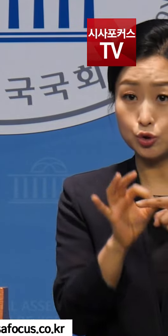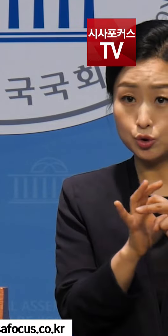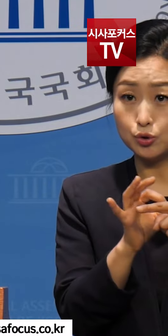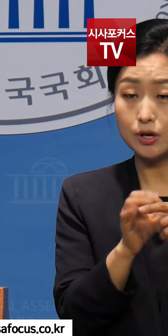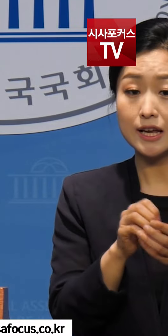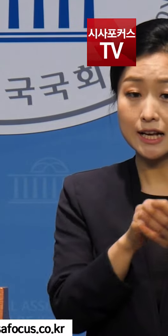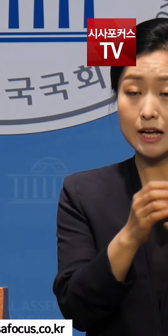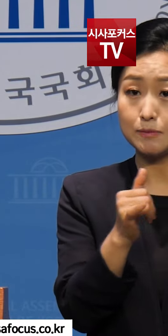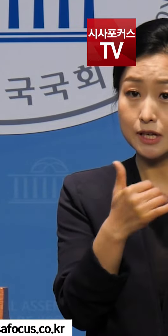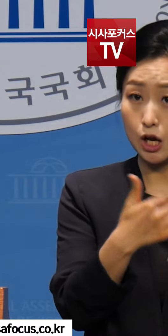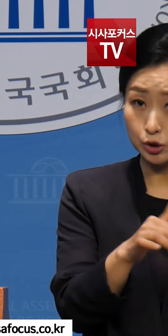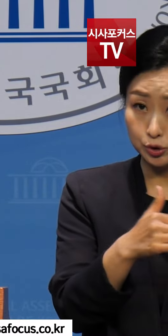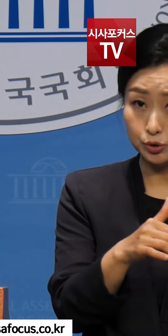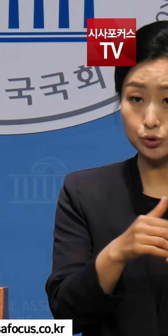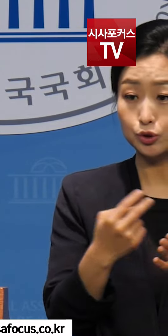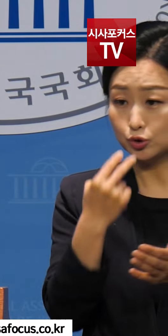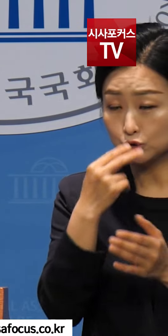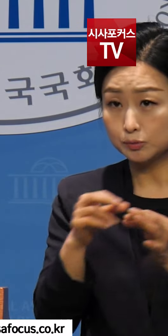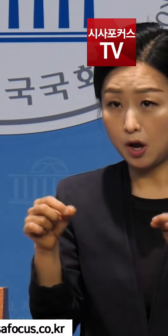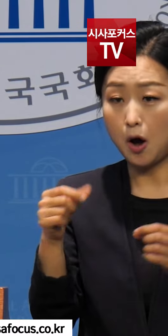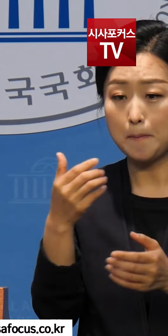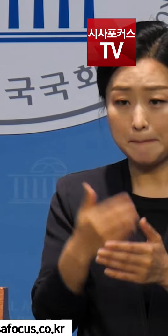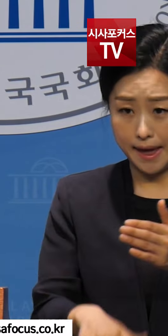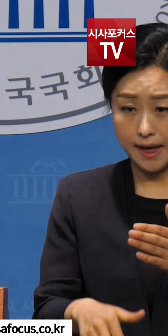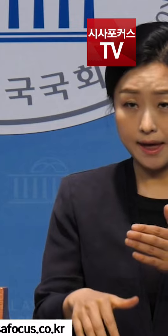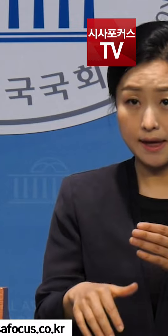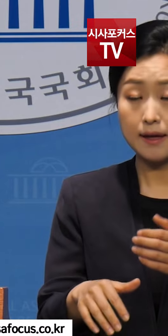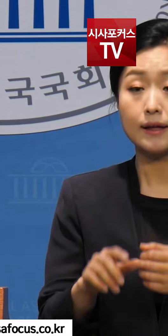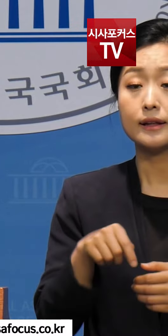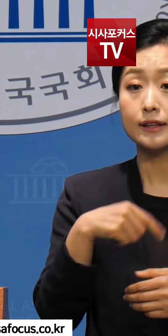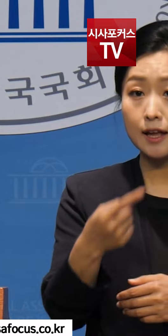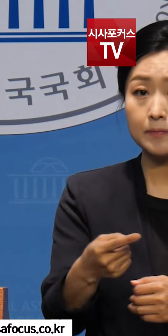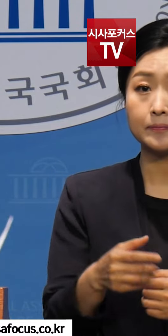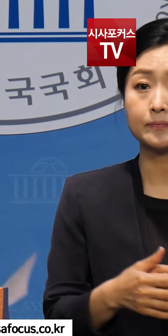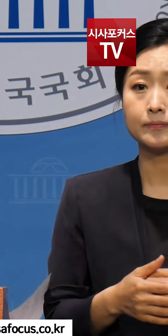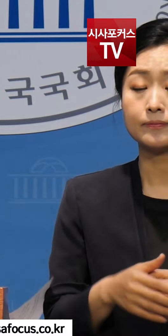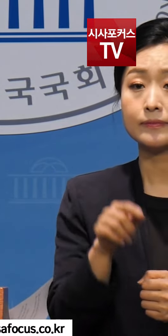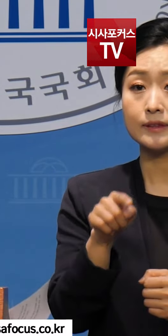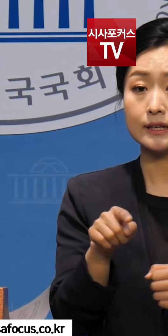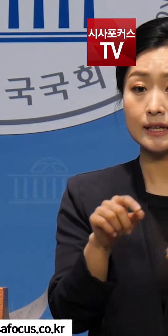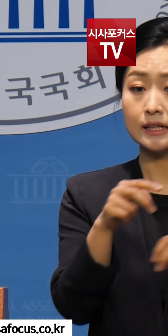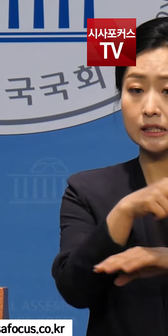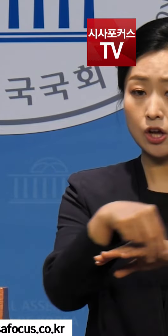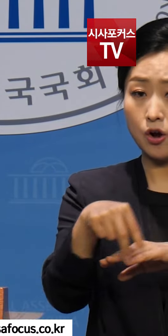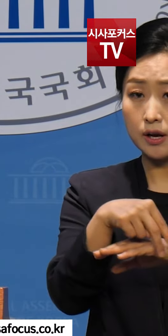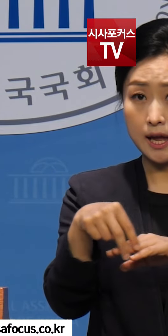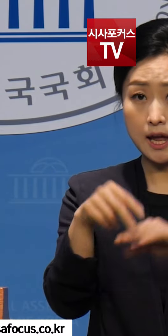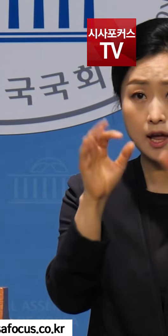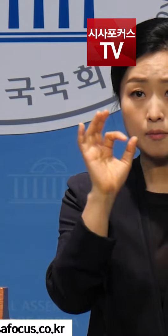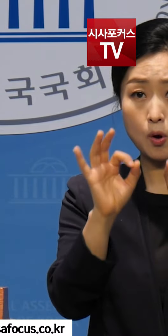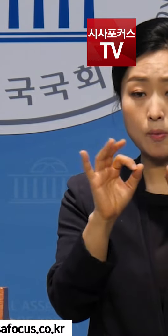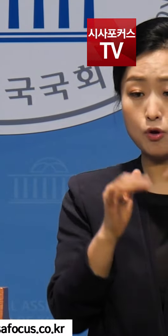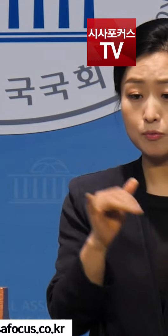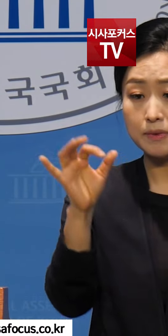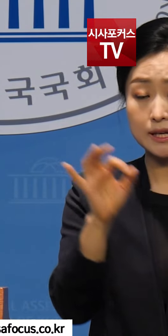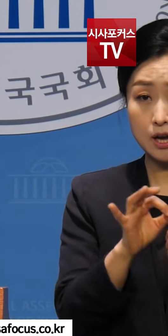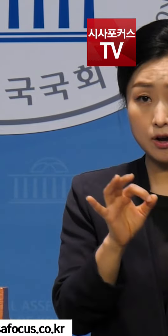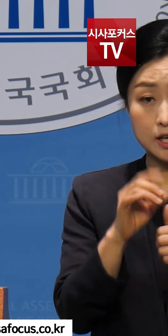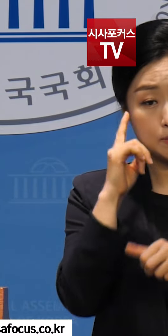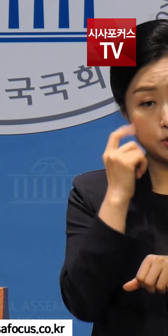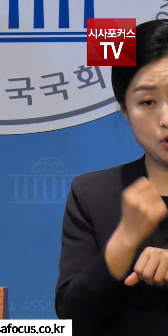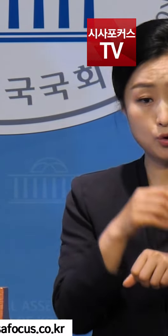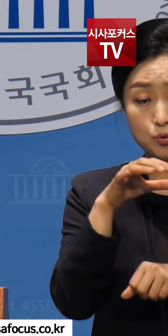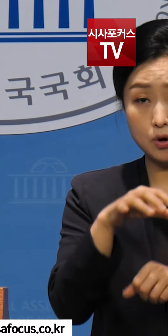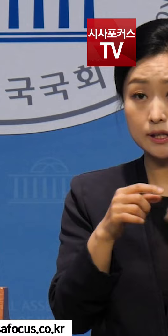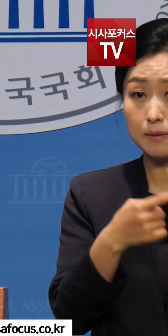즉 가입자수와 기대 여명을 빼고 산출하게 됩니다 장치의 기본 설계가 동일한 국민연금 연구원의